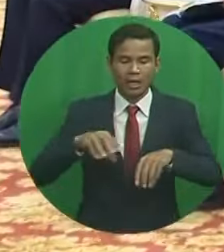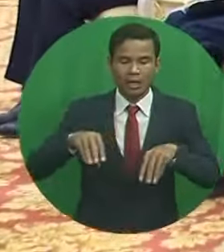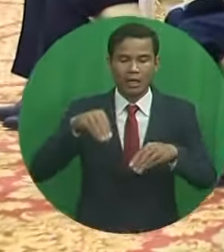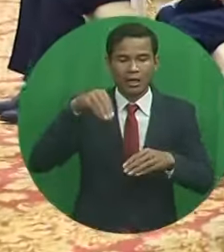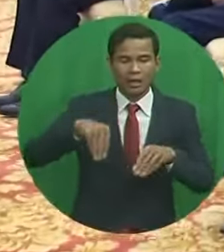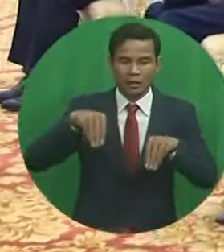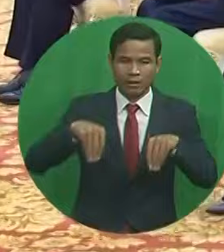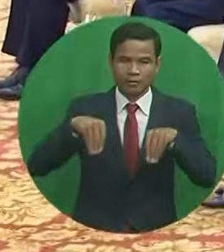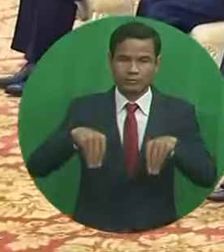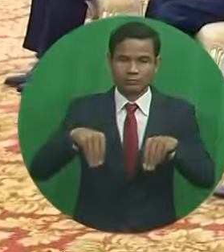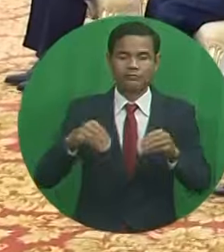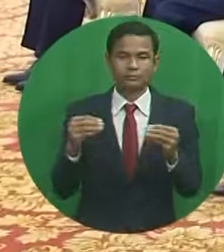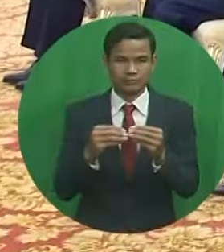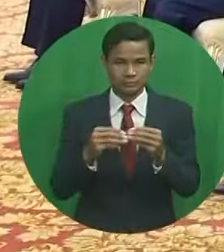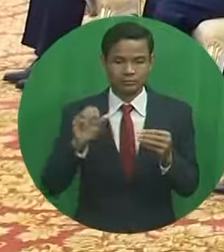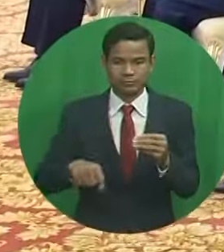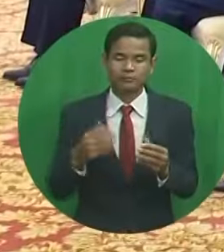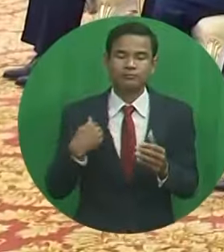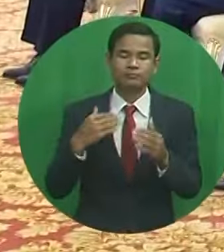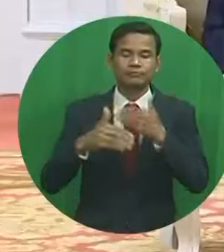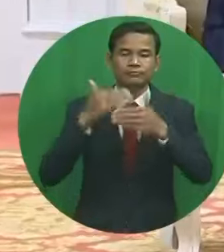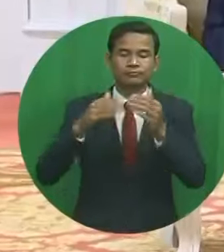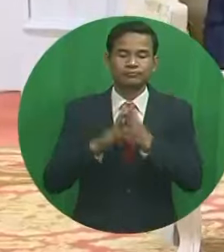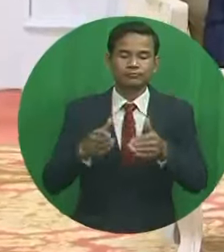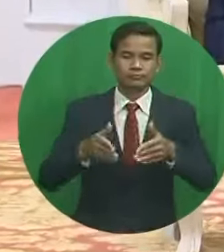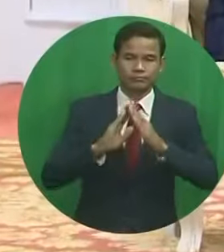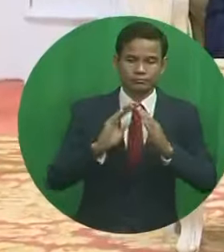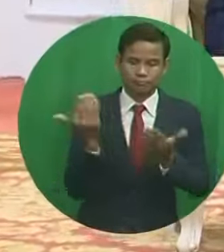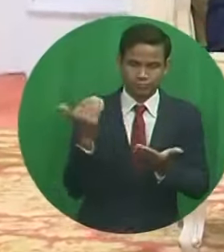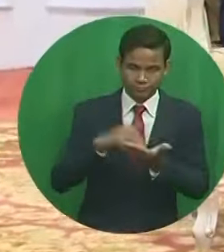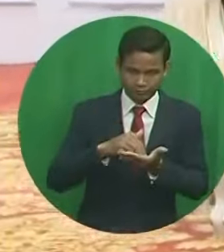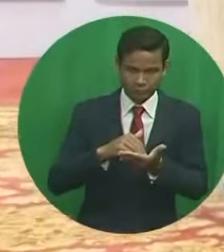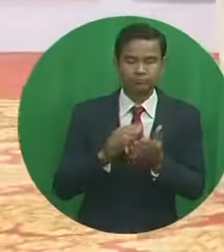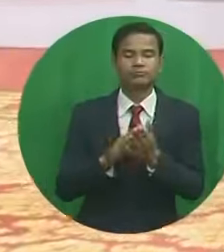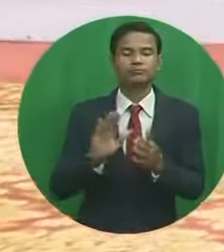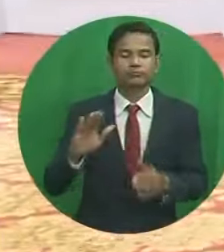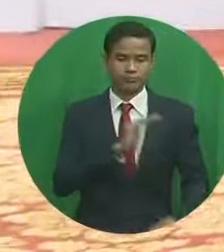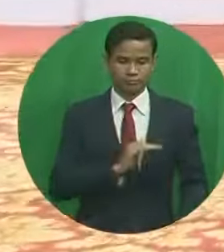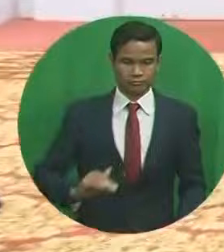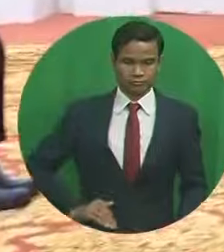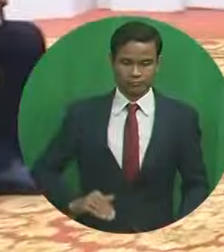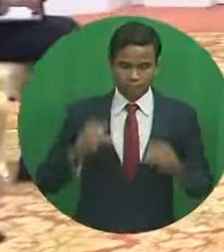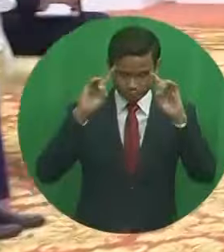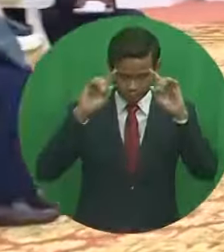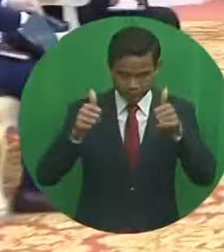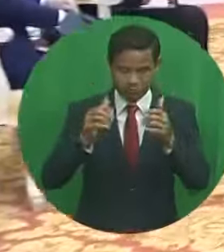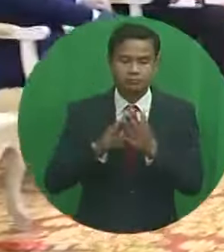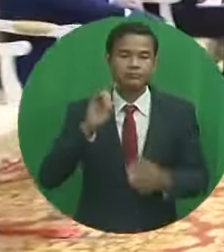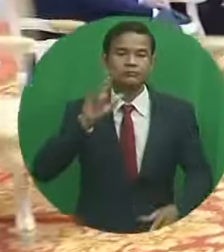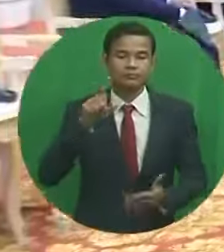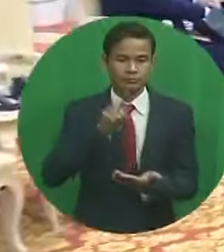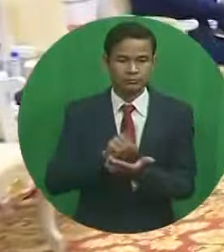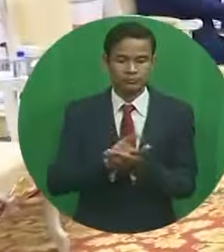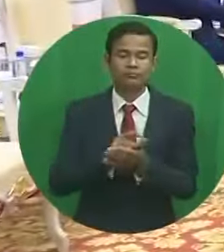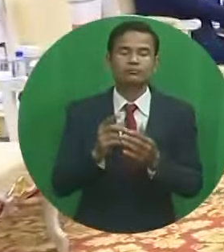ដោយជំនួសមកវិញនៅគម្រោងអភិវឌ្ឍធម្មពលកកើតឡើងវិញទន្ទឹមនោះសម្ដេចថាបតីក៏បានបញ្ជាក់ពីសារៈសំខាន់នៃវិ